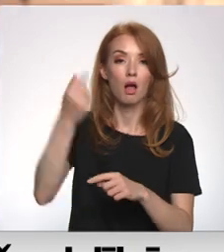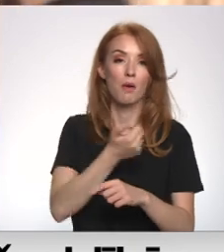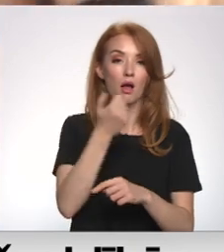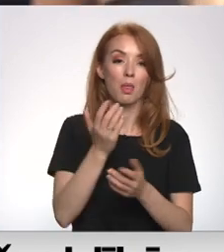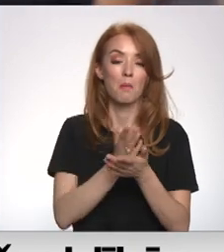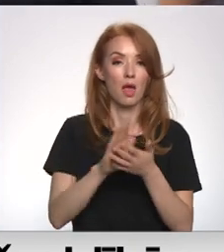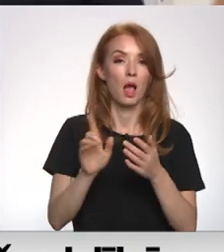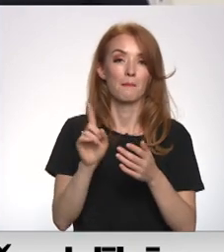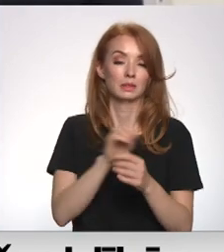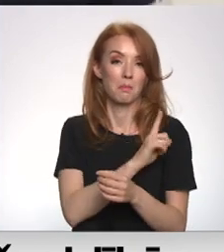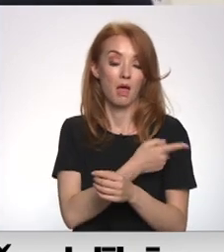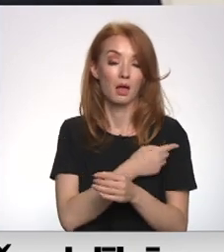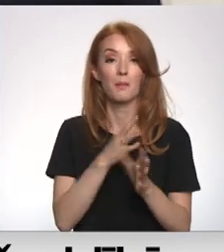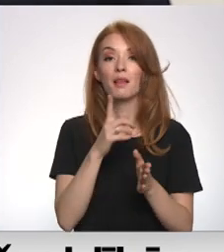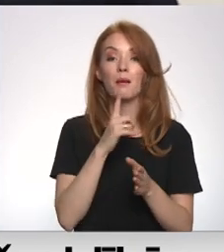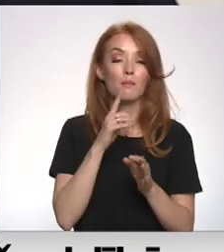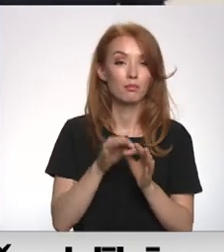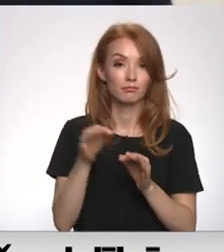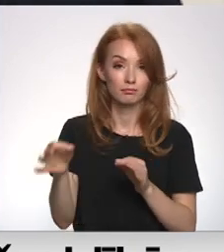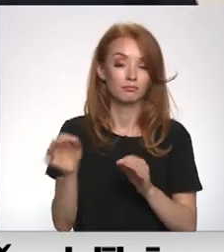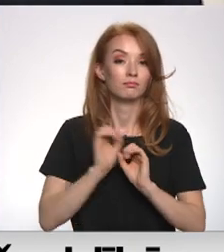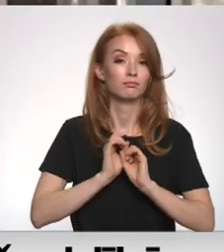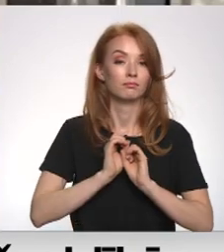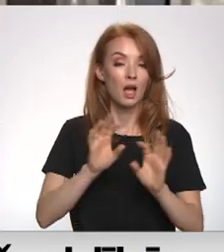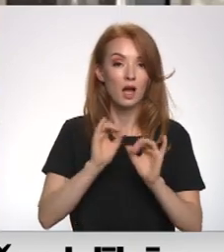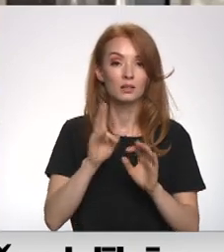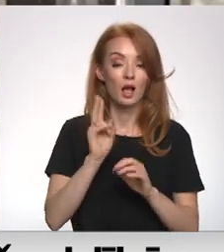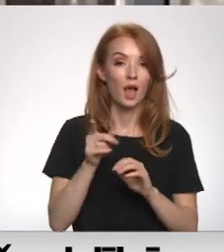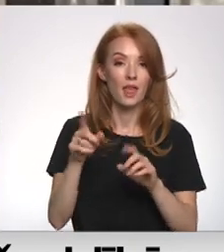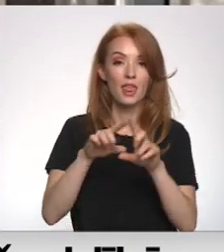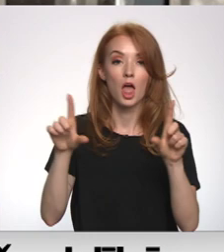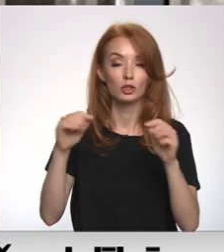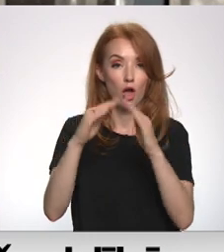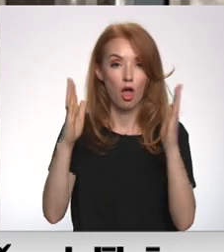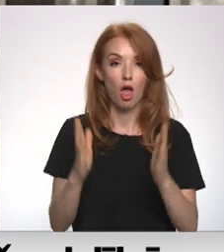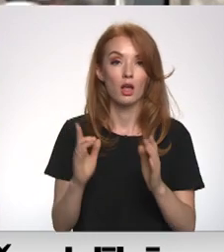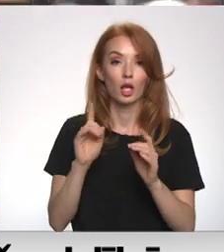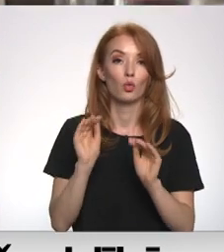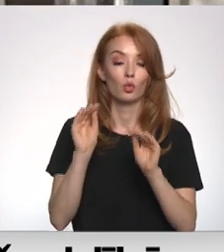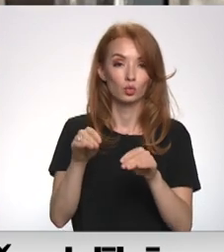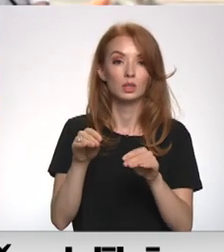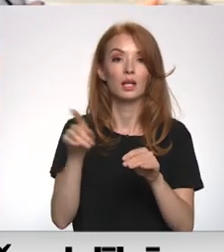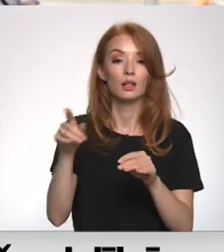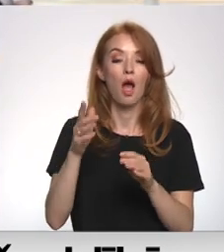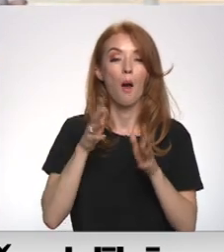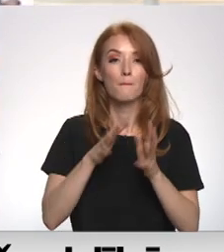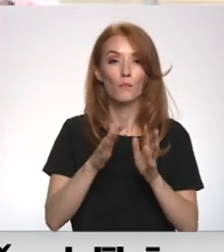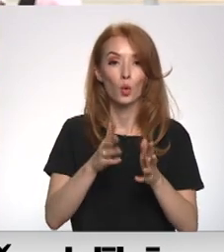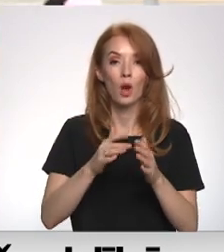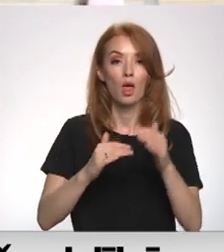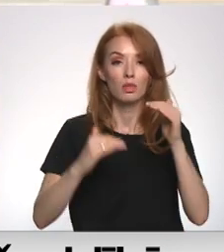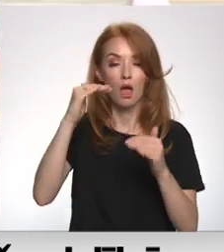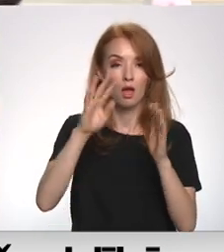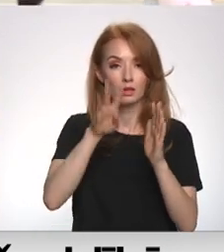beigām. Savukārt Liepājas pašvaldībā RTV stāsta, ka tās iestāžu ēkām ir uzlikts apkuras patēriņa plāns. Katrai ir